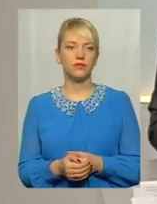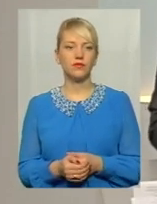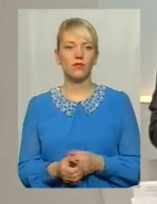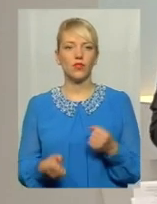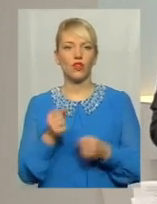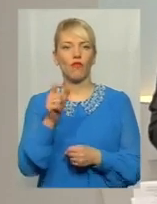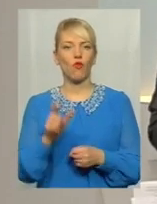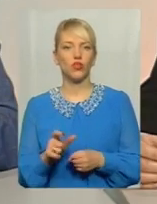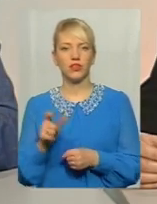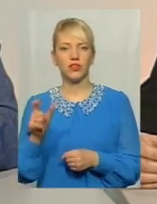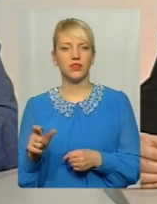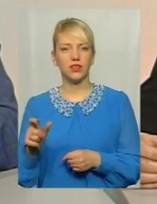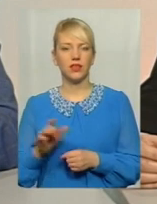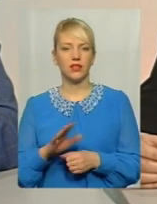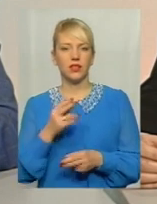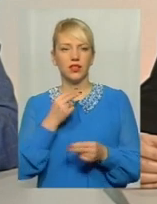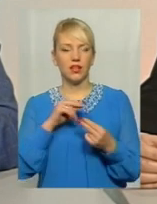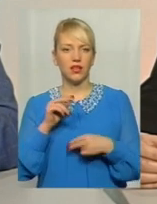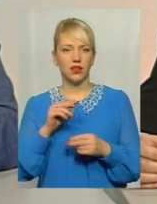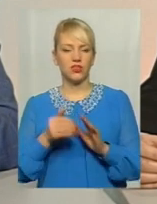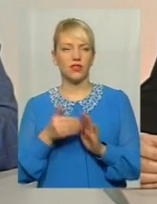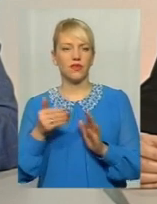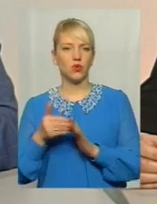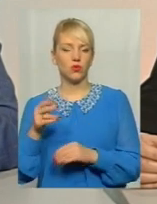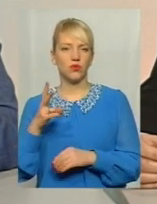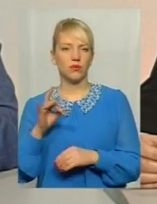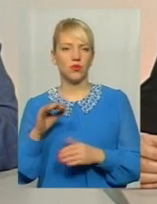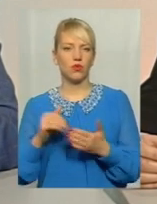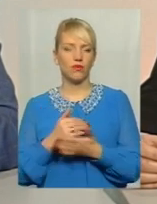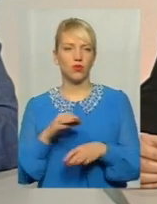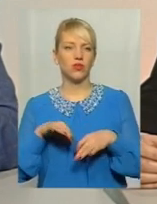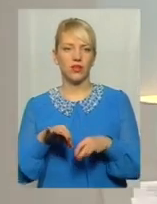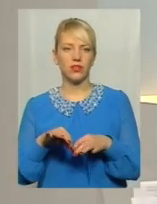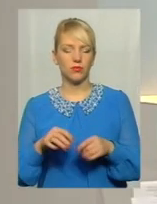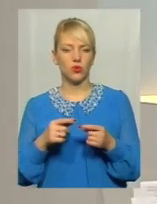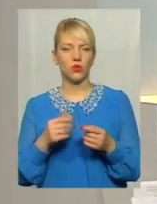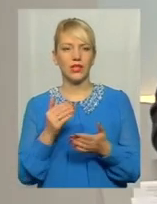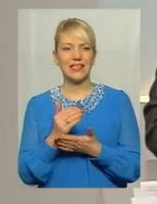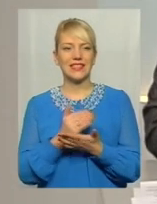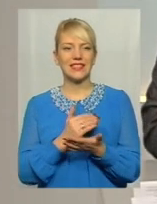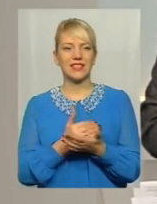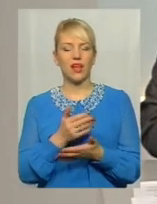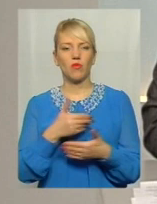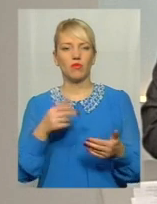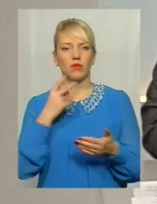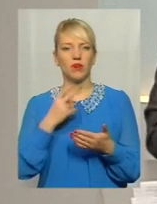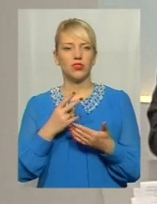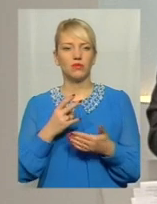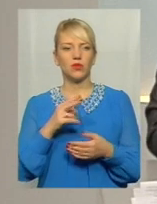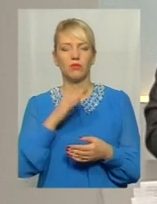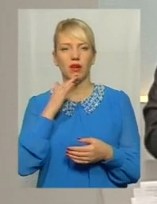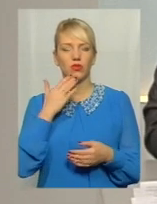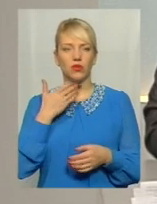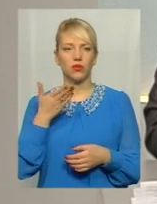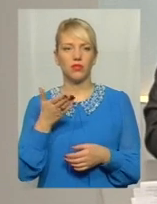водії не найкраще відгукуються, знову ж таки, про нову транспортну систему. І ми бачимо багато